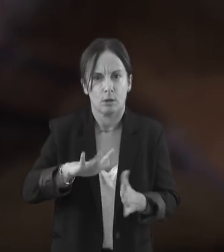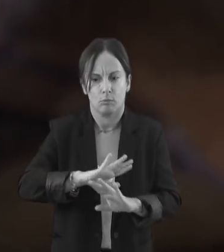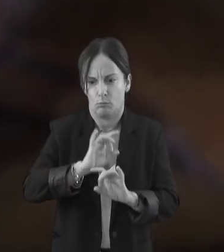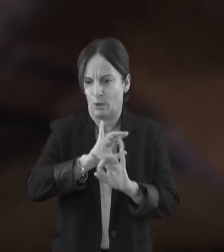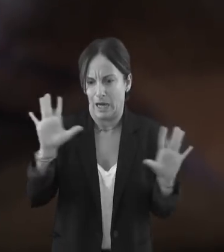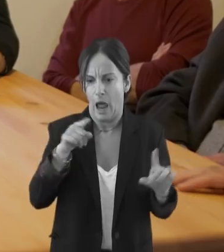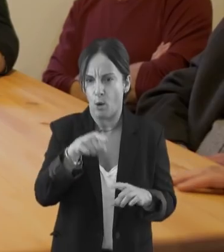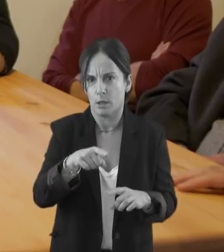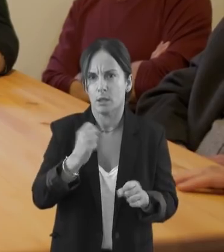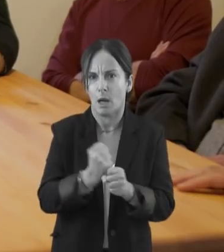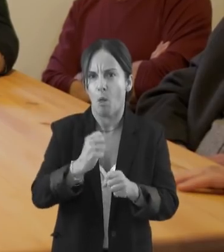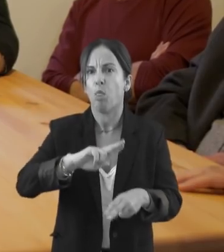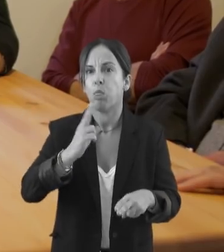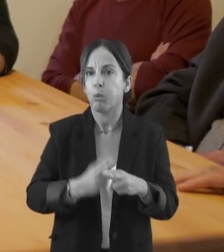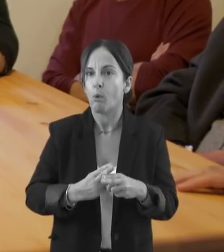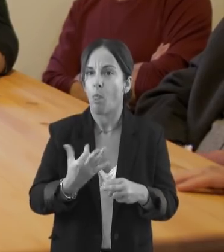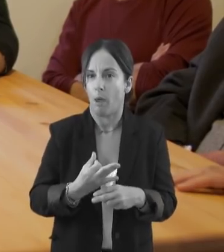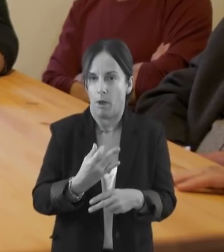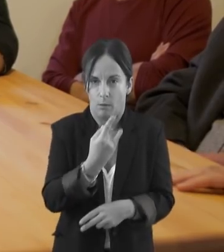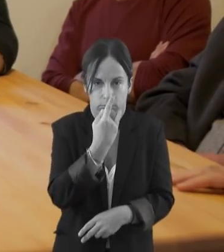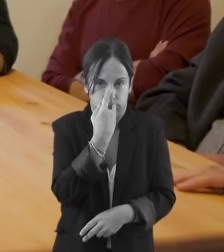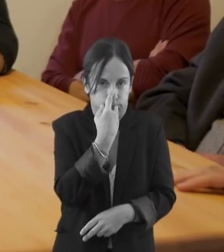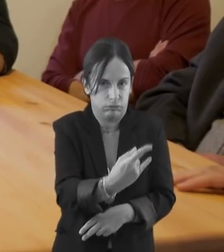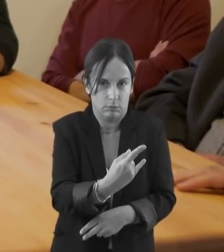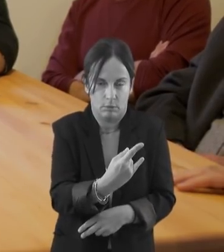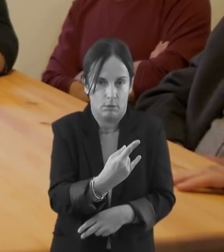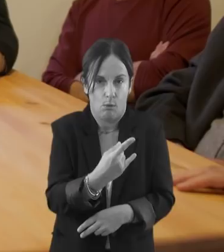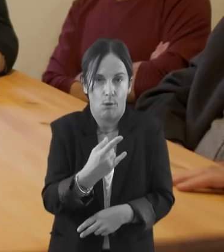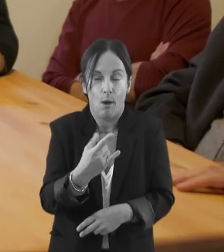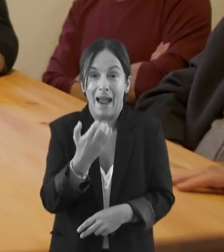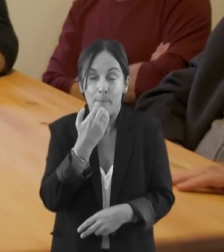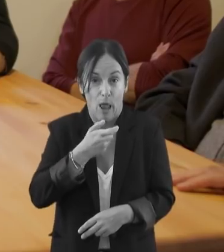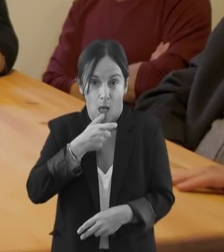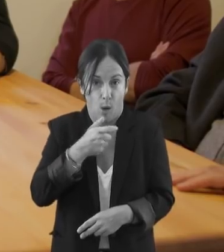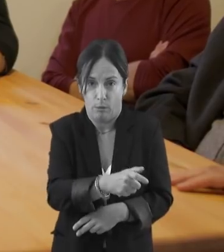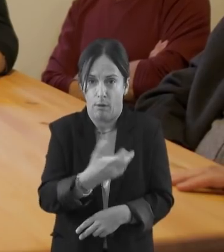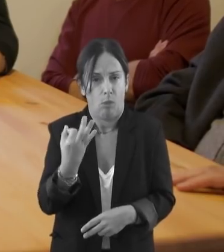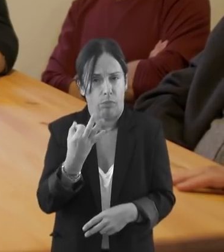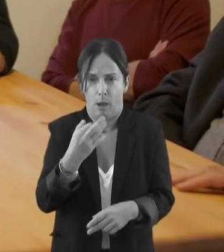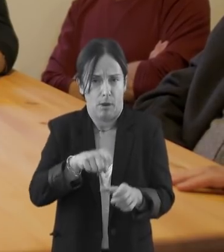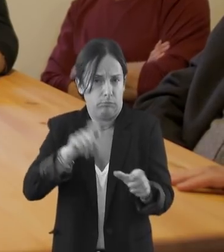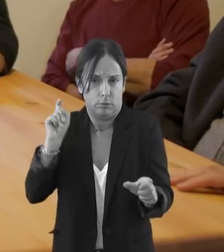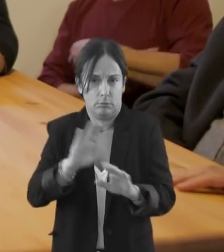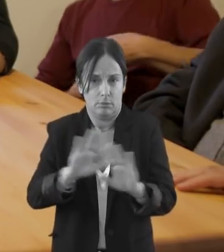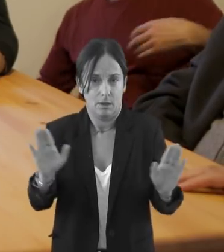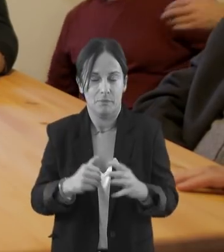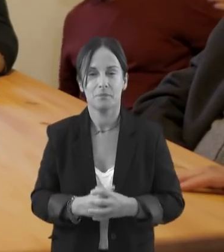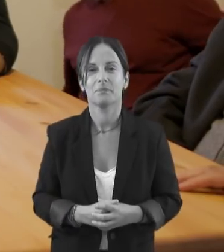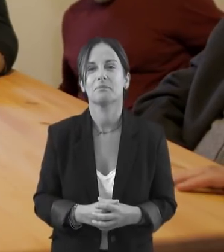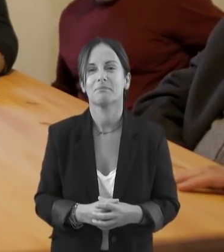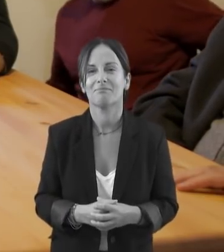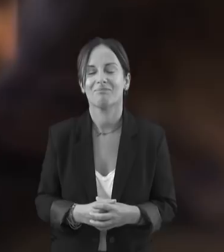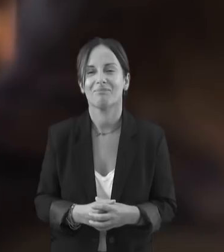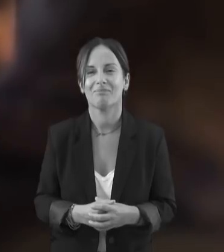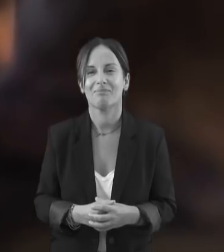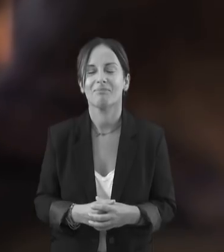llavors... A bord de jo. No vos penseu que això, quan fes la feina per vol, tot sigui anar, no? Clar, això és no. Dur i... Té que fotre's